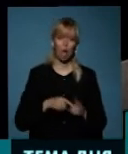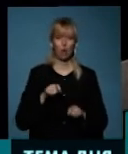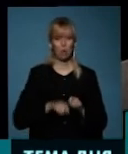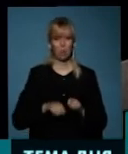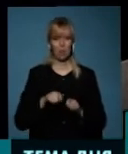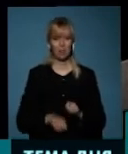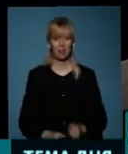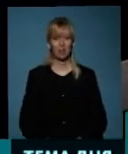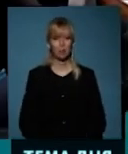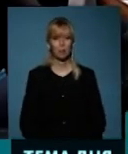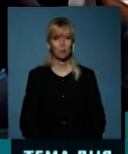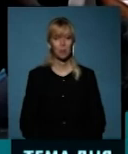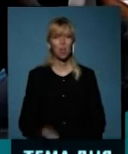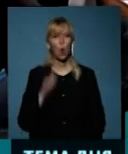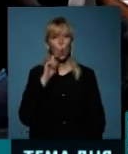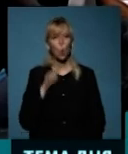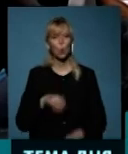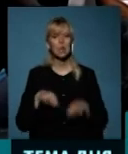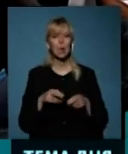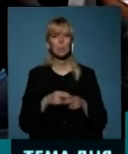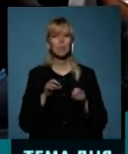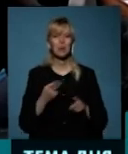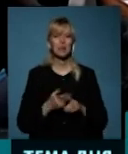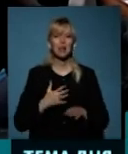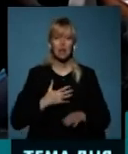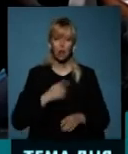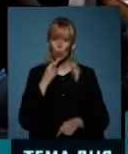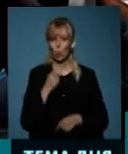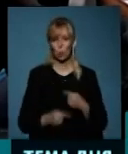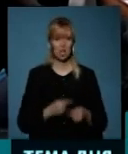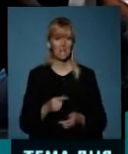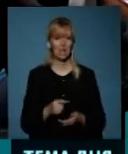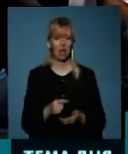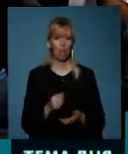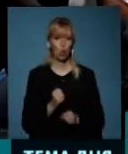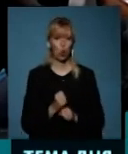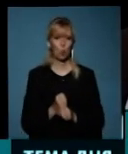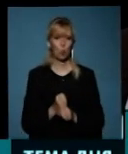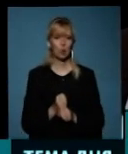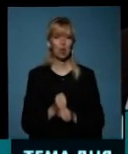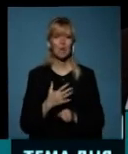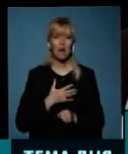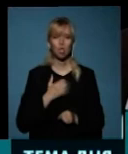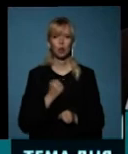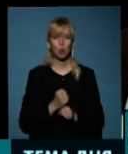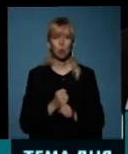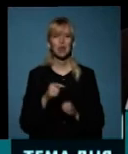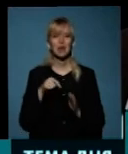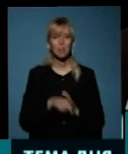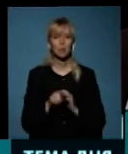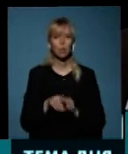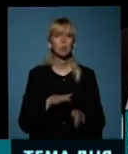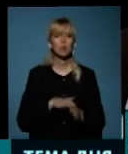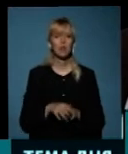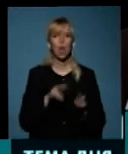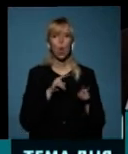Да. Дивіться, в «Укртрансбезпеки» це наша постійна робота. Наша робота і заключається в тому,